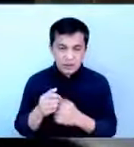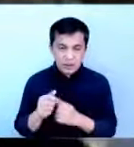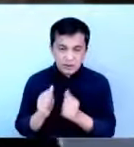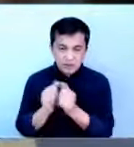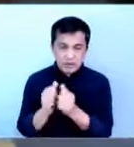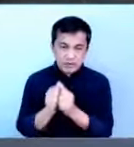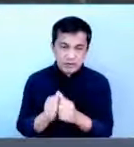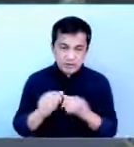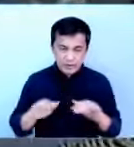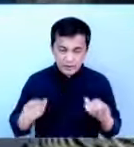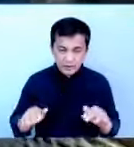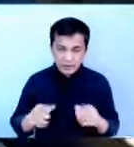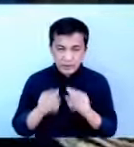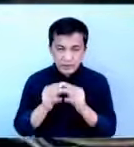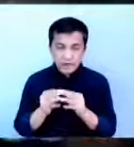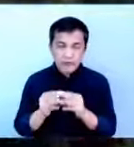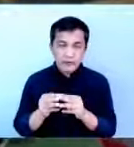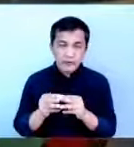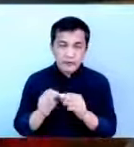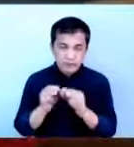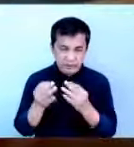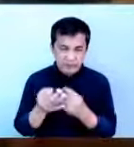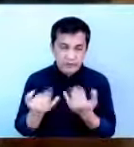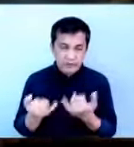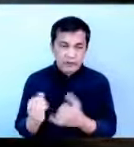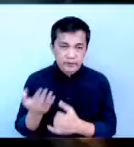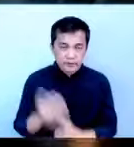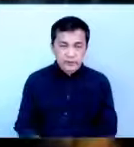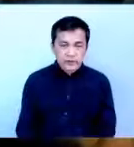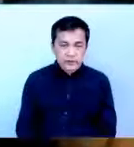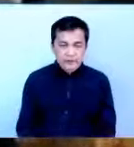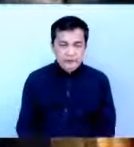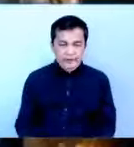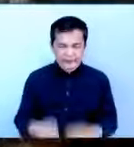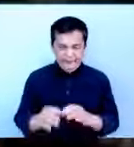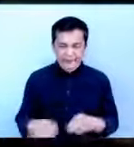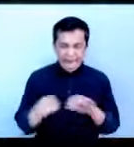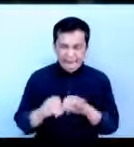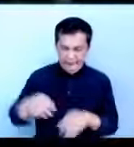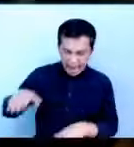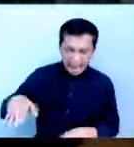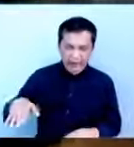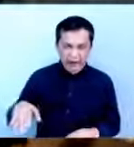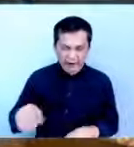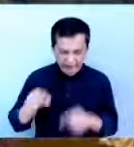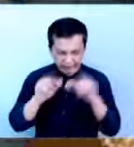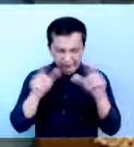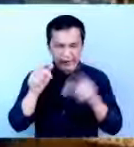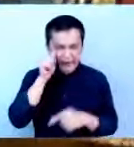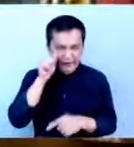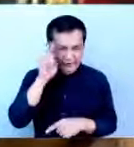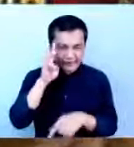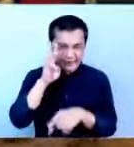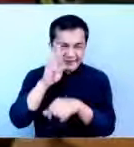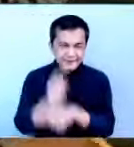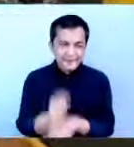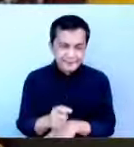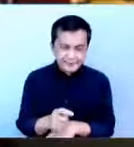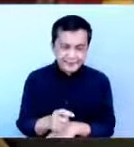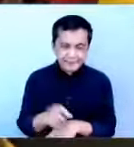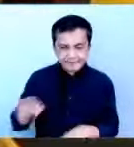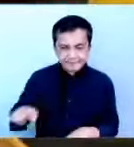pagsama ng mga batang Muslim sa kanilang pamilya ngayong umaga. Mahalaga raw na bata pa lang ay mulat na sa tradisyon ang mga batang